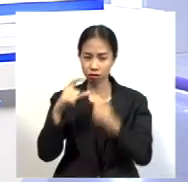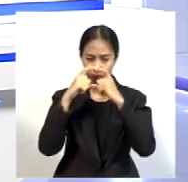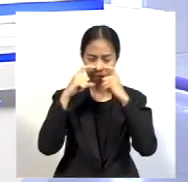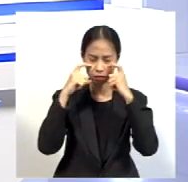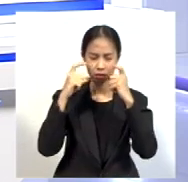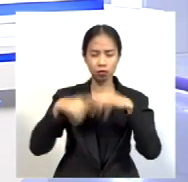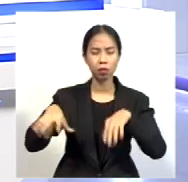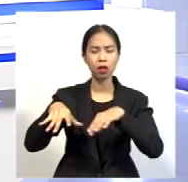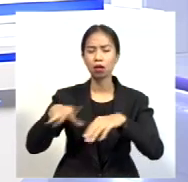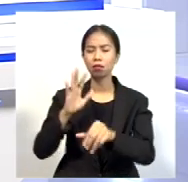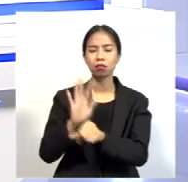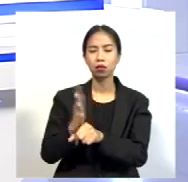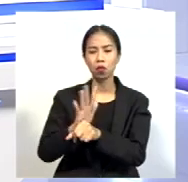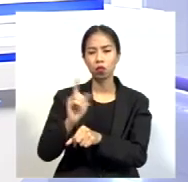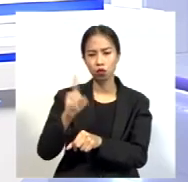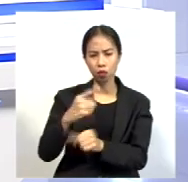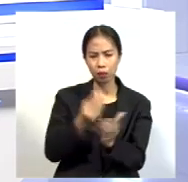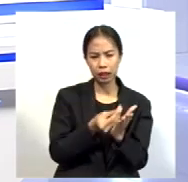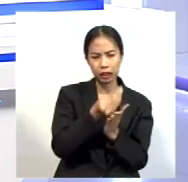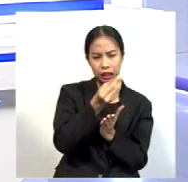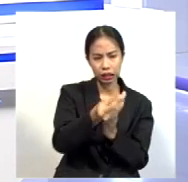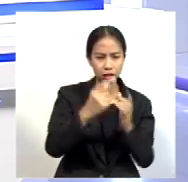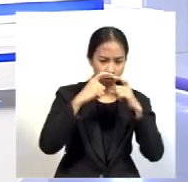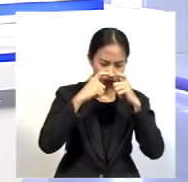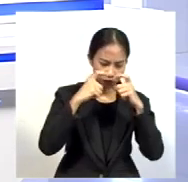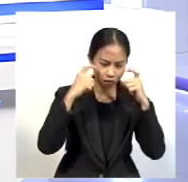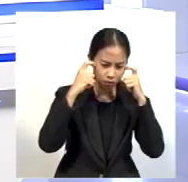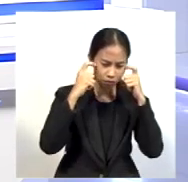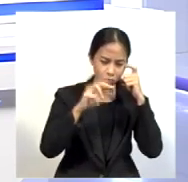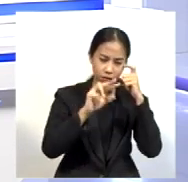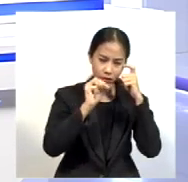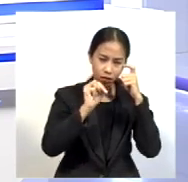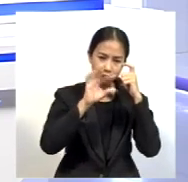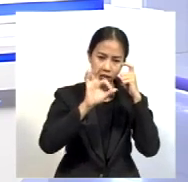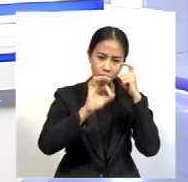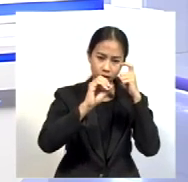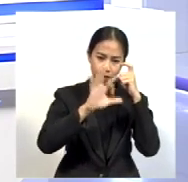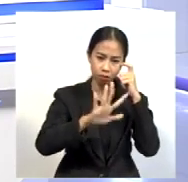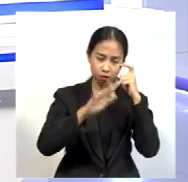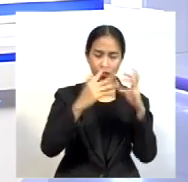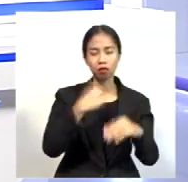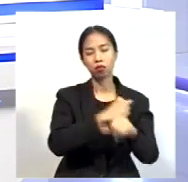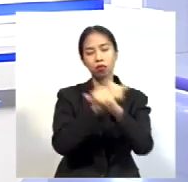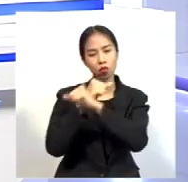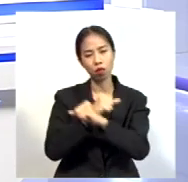าเนี่ยก็อาจจะไม่เพียงพออาจจะต้องไปหาซื้อหน้ากาก N95 มาใส่นะคะเพื่อที่จะป้องกันฝุ่น PM 2.5 ได้อย่างมีประสิทธิภาพ